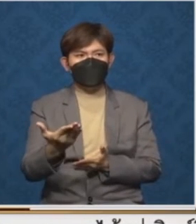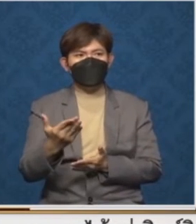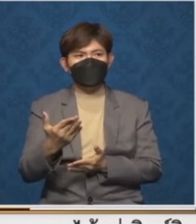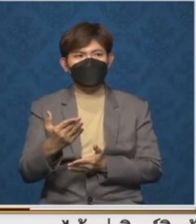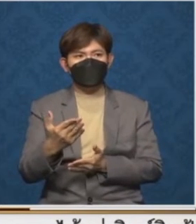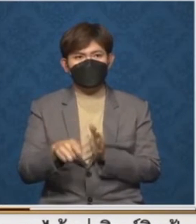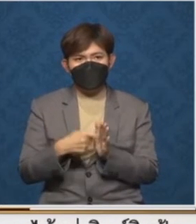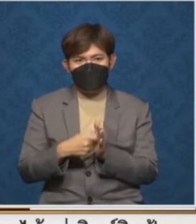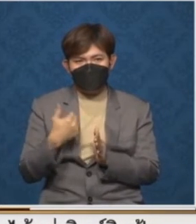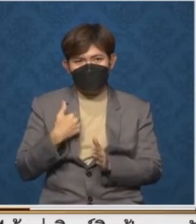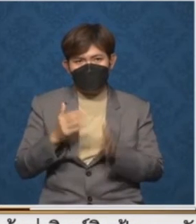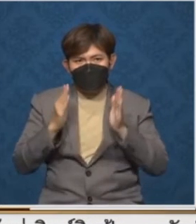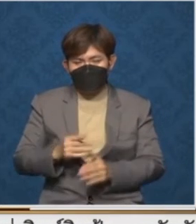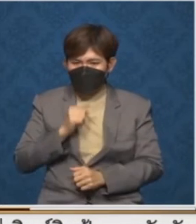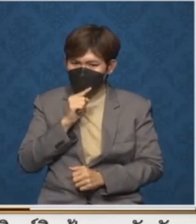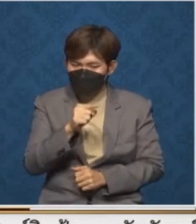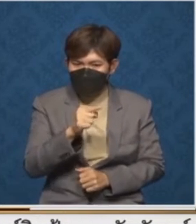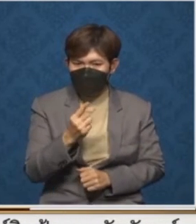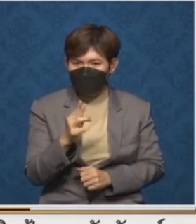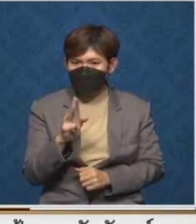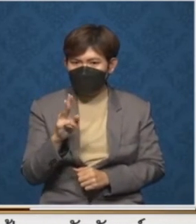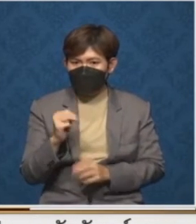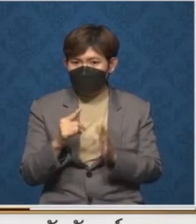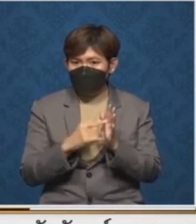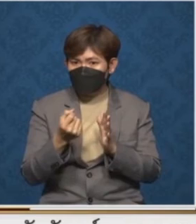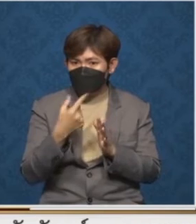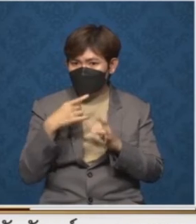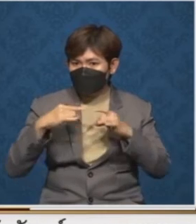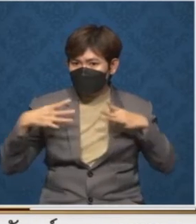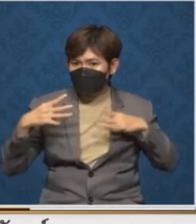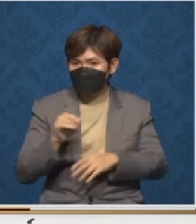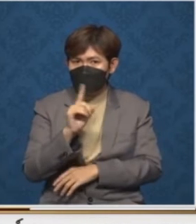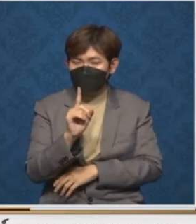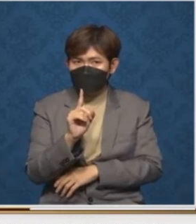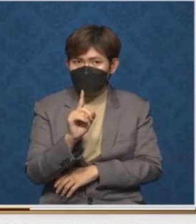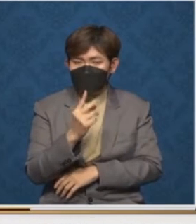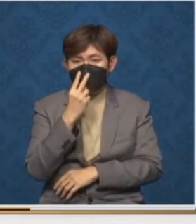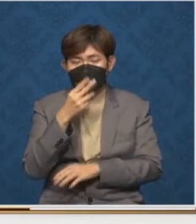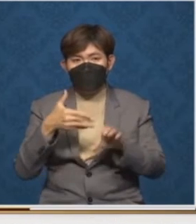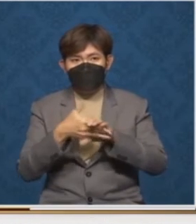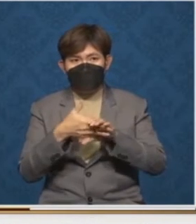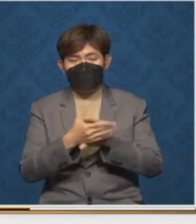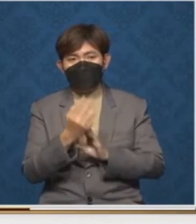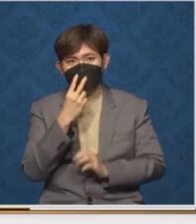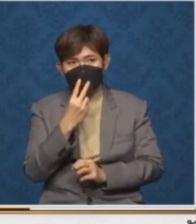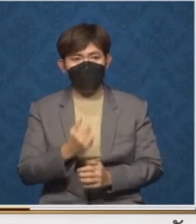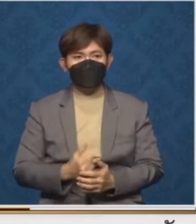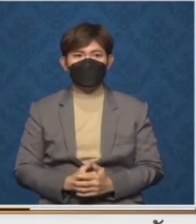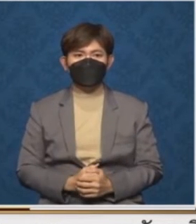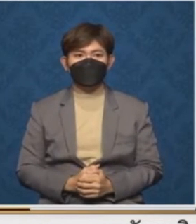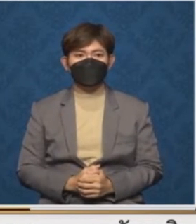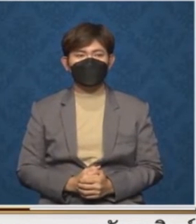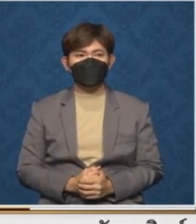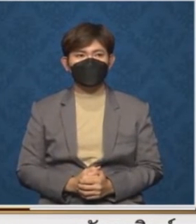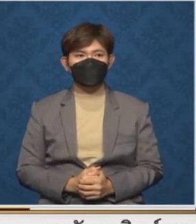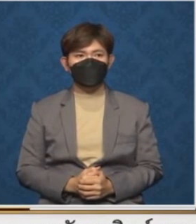ับใครจะถ่ายควอโคตไปเปิดดูรายละเอีดเลยครับองค์การเพศสัจกรรมโรงนามสัญญาซ